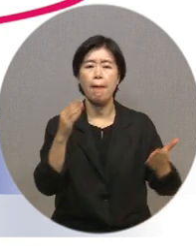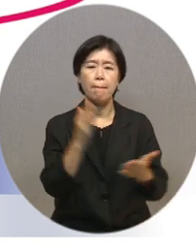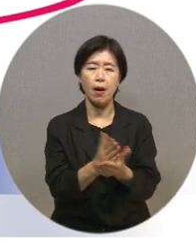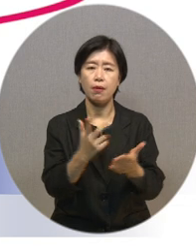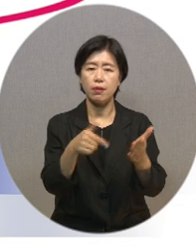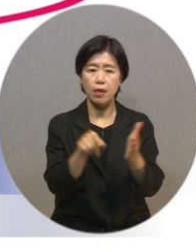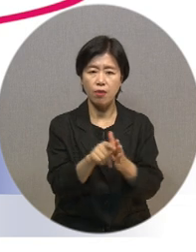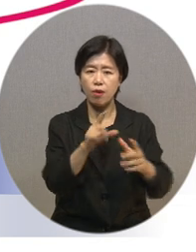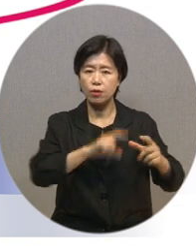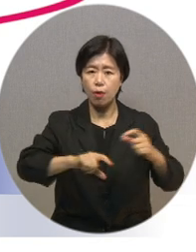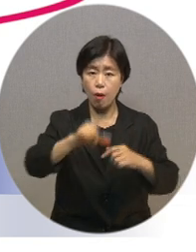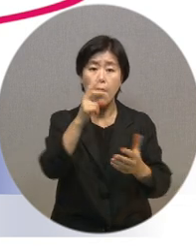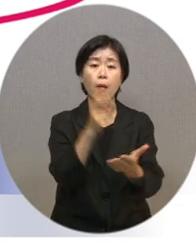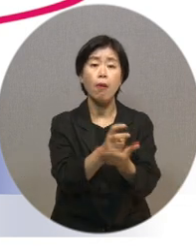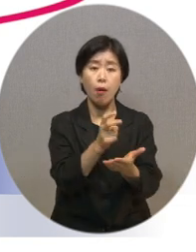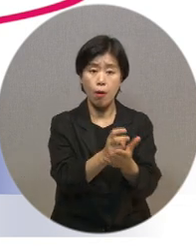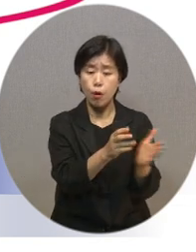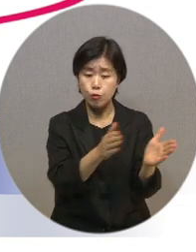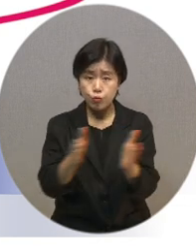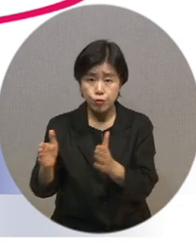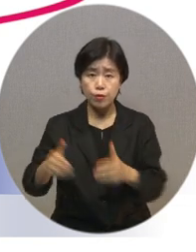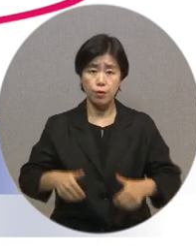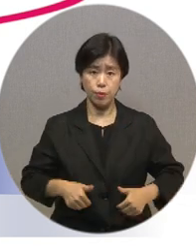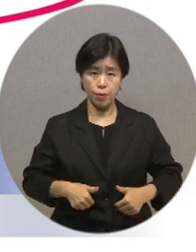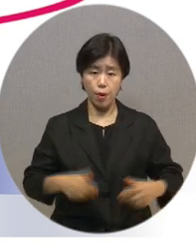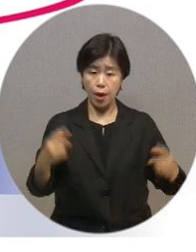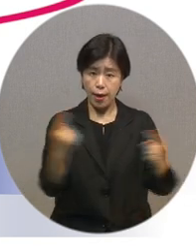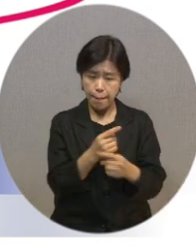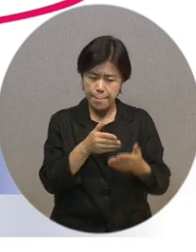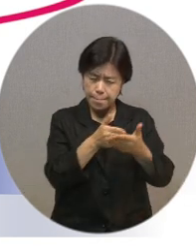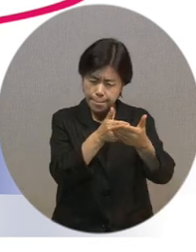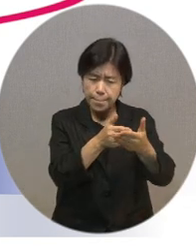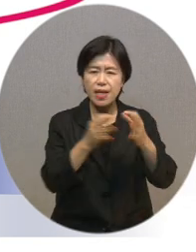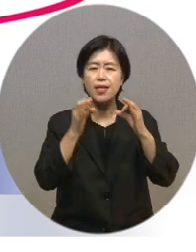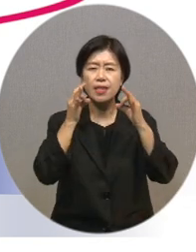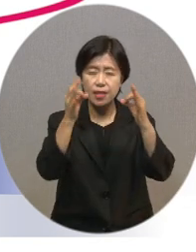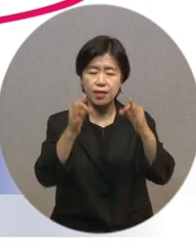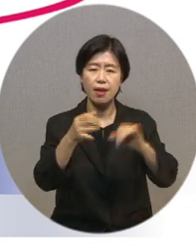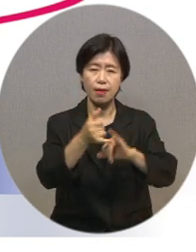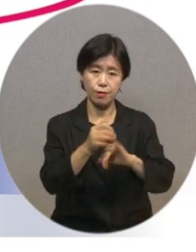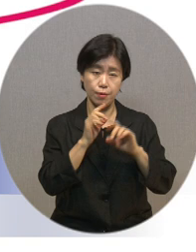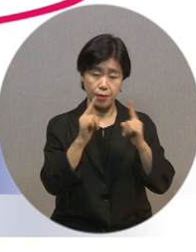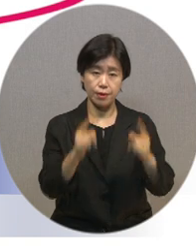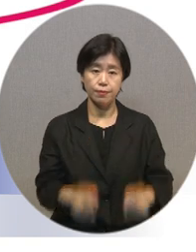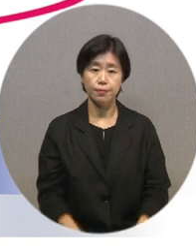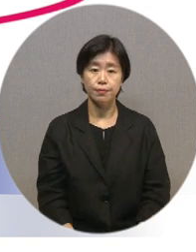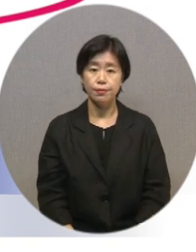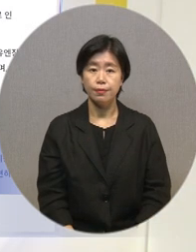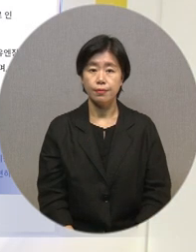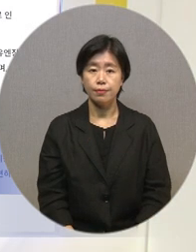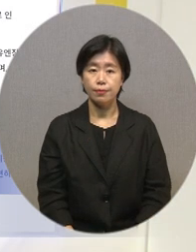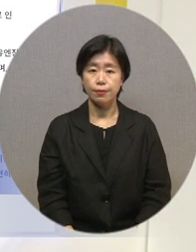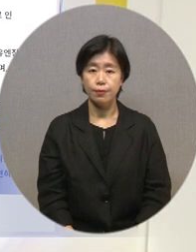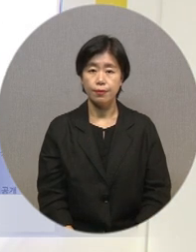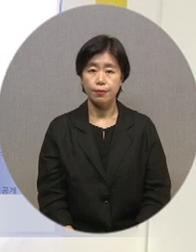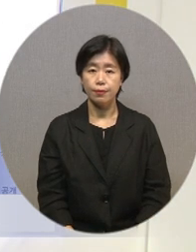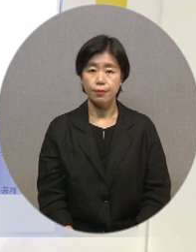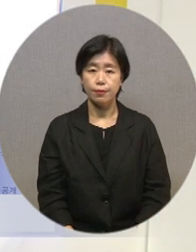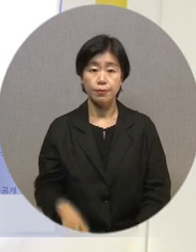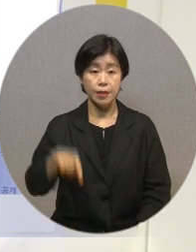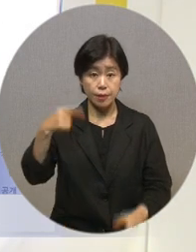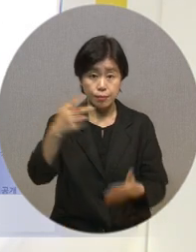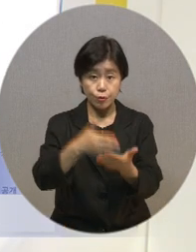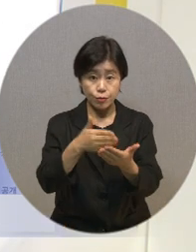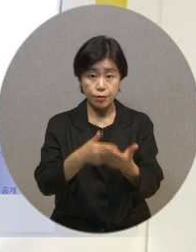추가적인 입법적 조치를 마련하고 개정한 통과에 힘쓰겠다고 말했습니다 다음